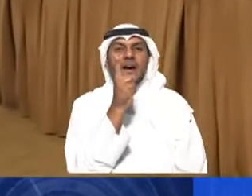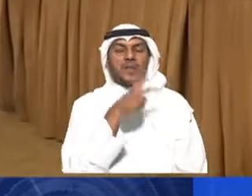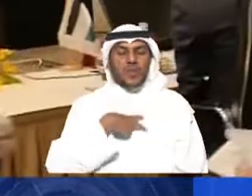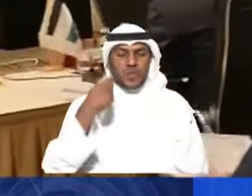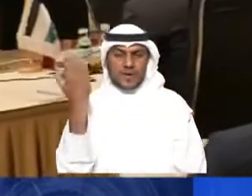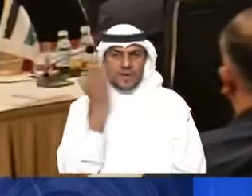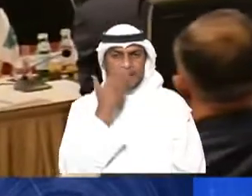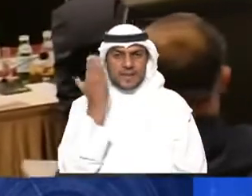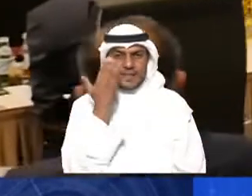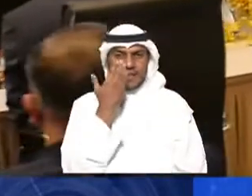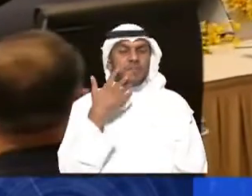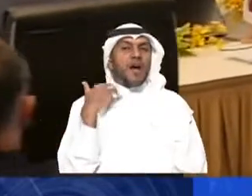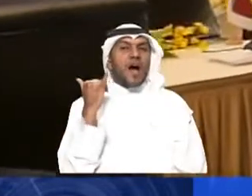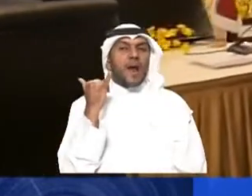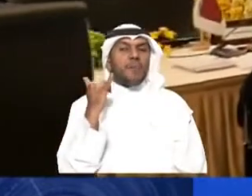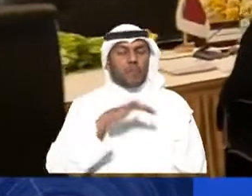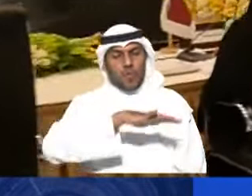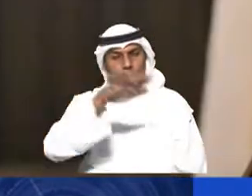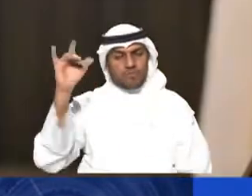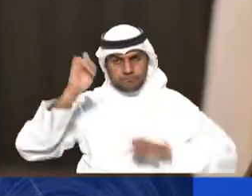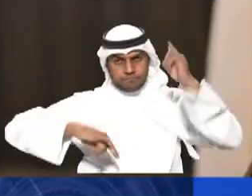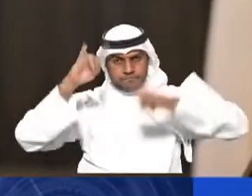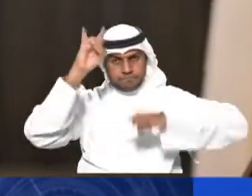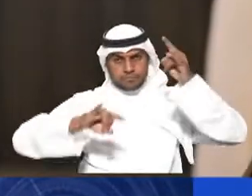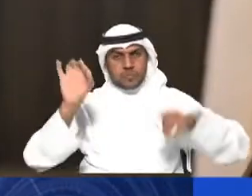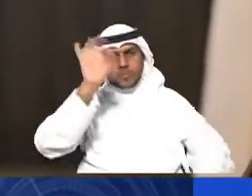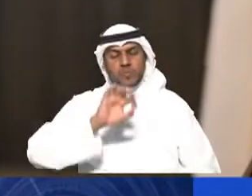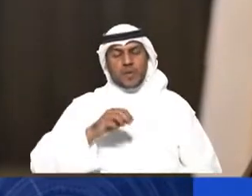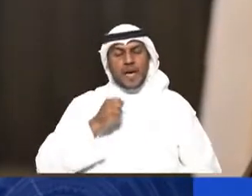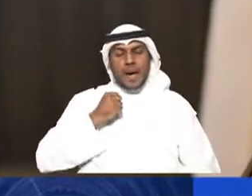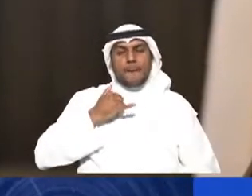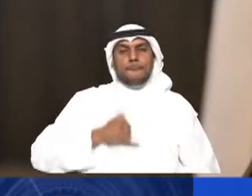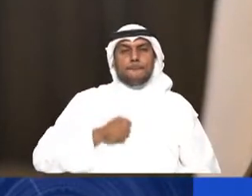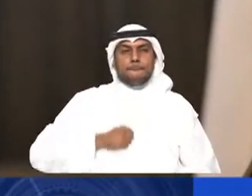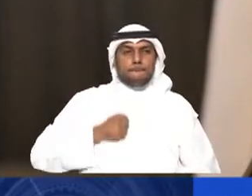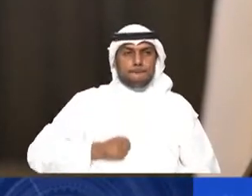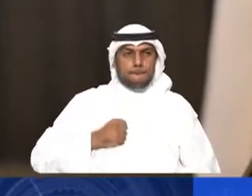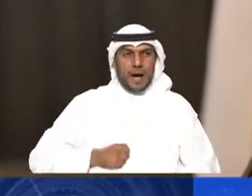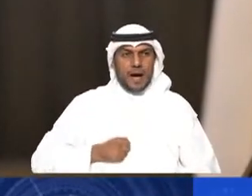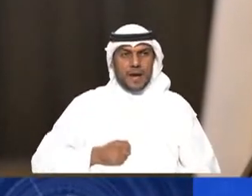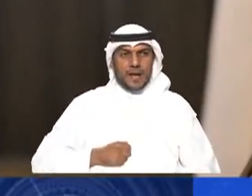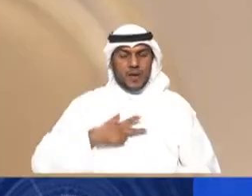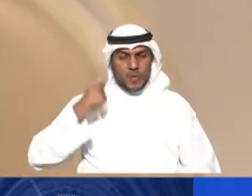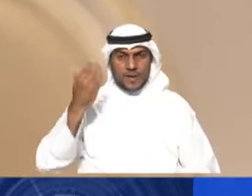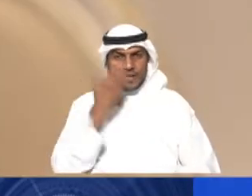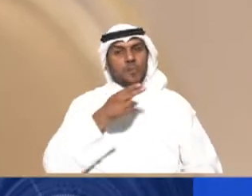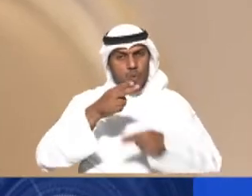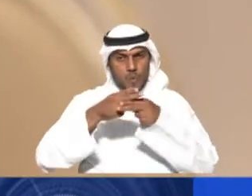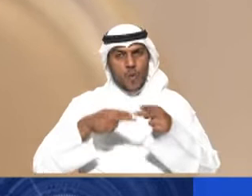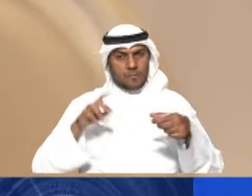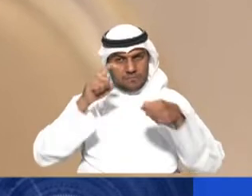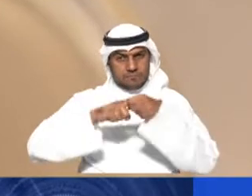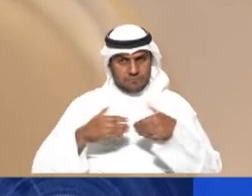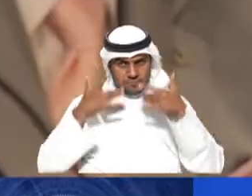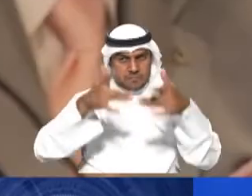العرب، وذلك بمشاركة فاعلة من دولة الكويت بحضور وزير التربية والتعليم ووزير